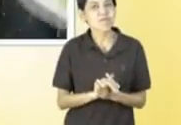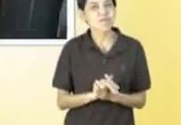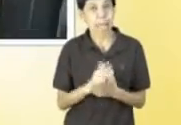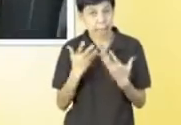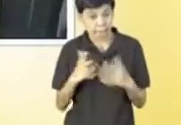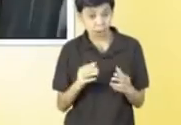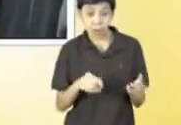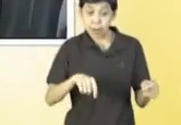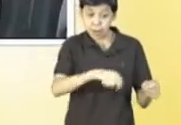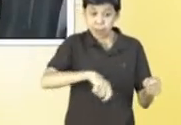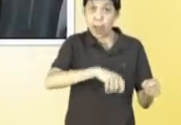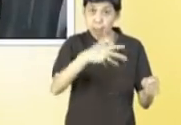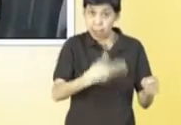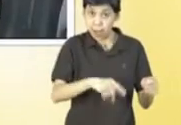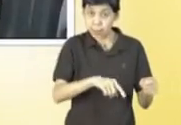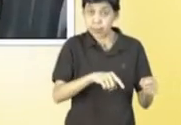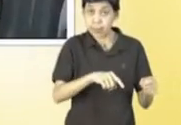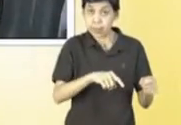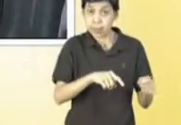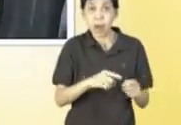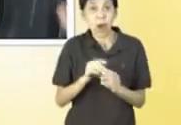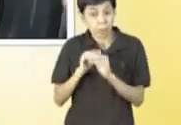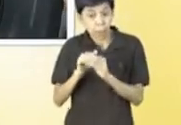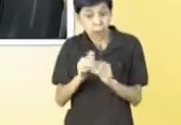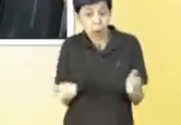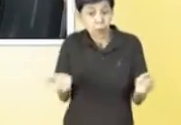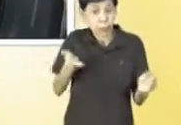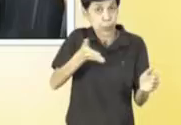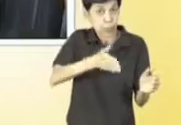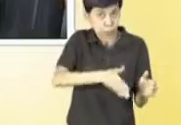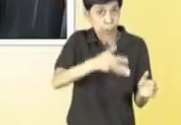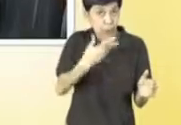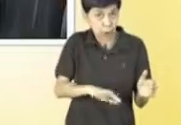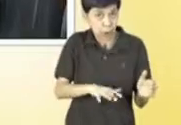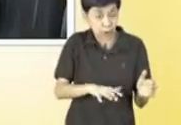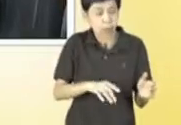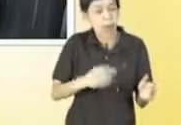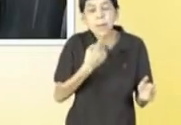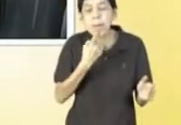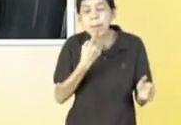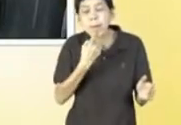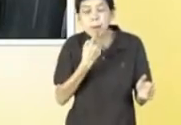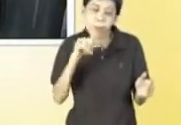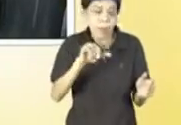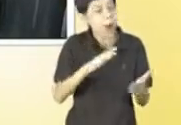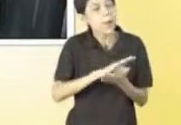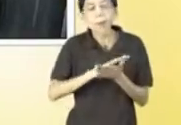ยวเราพอเราใส่กะทิเพิ่มลงไปแล้วก็ปรุงรสก็ใช้ได้แล้วฮะ อาจารย์บุญช่ว